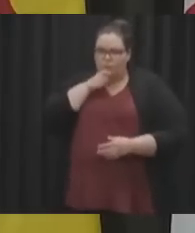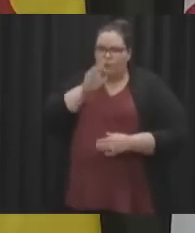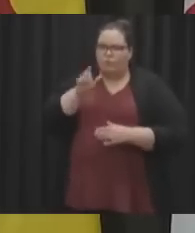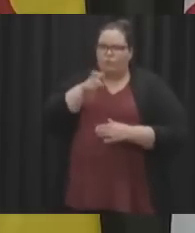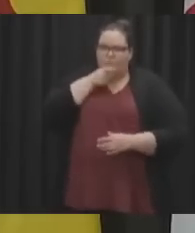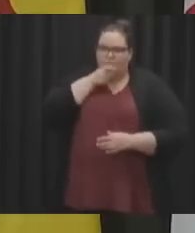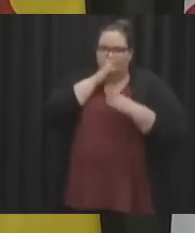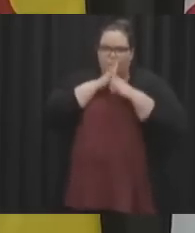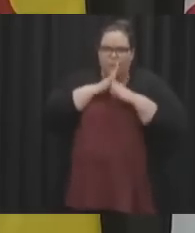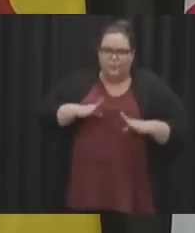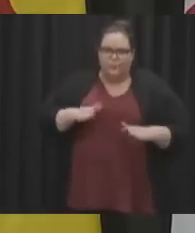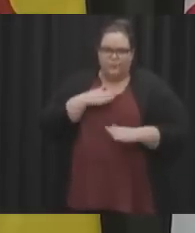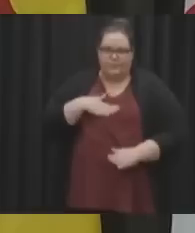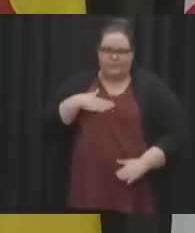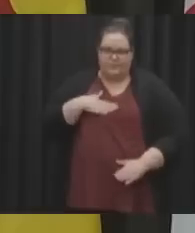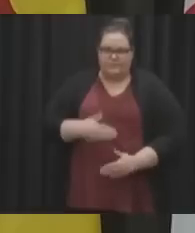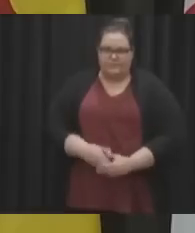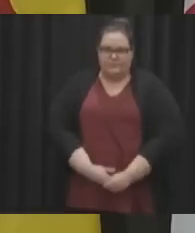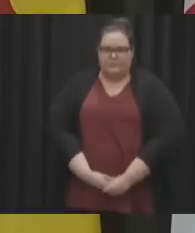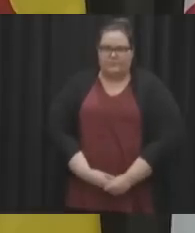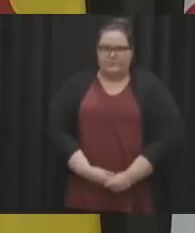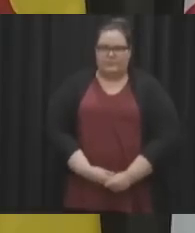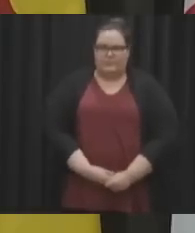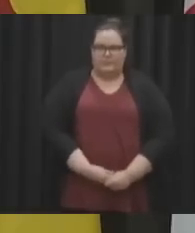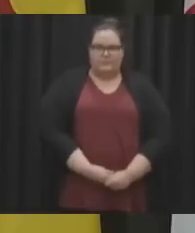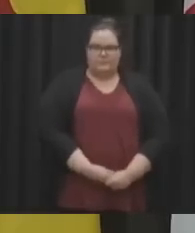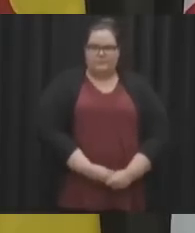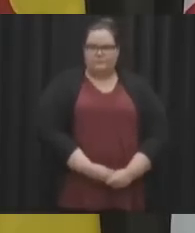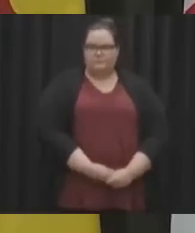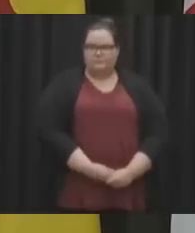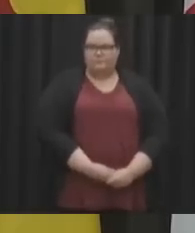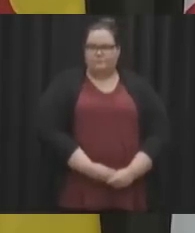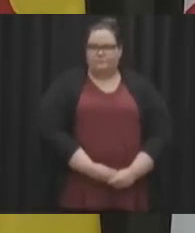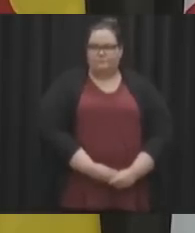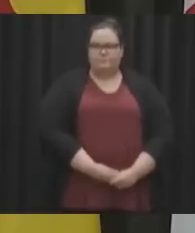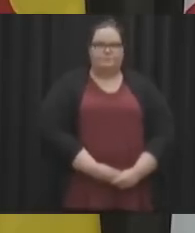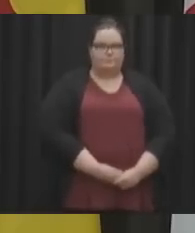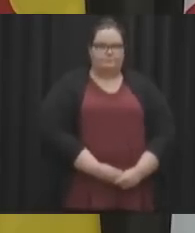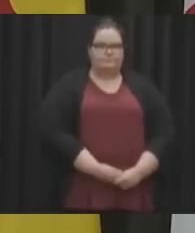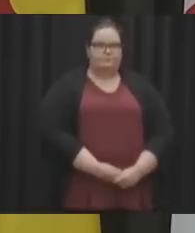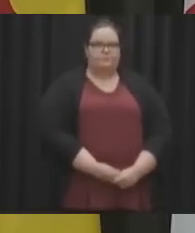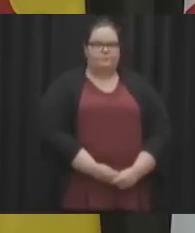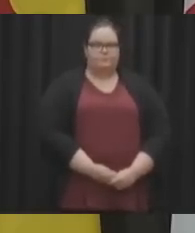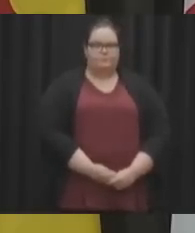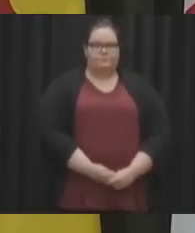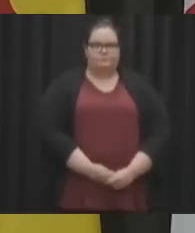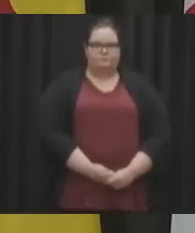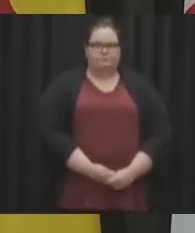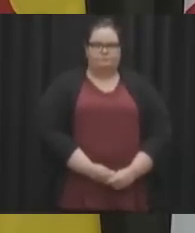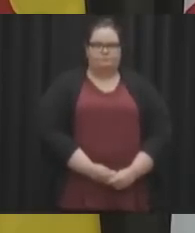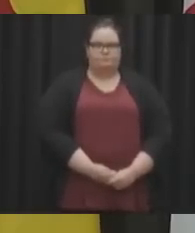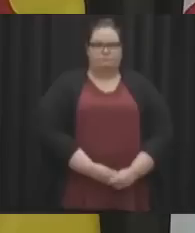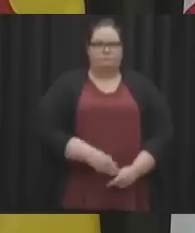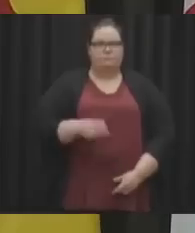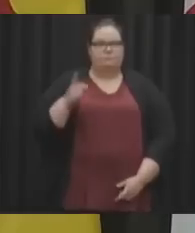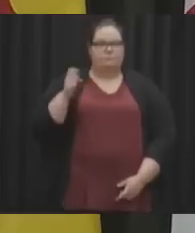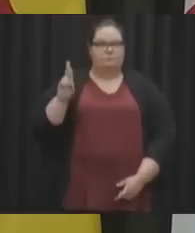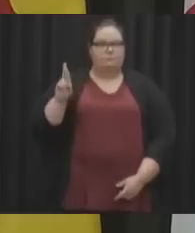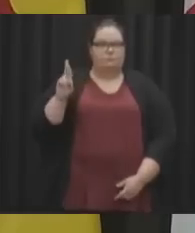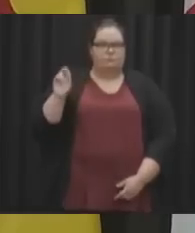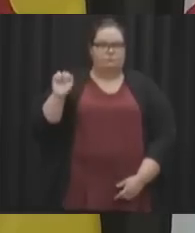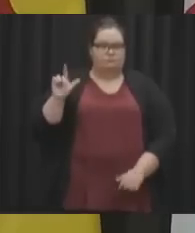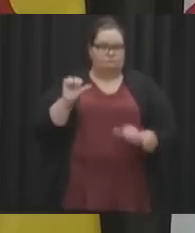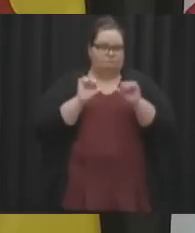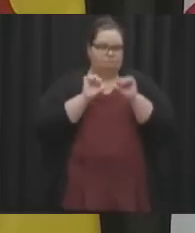à 69 ans et une personne âgée de 70 à 79 ans. Tous ces cas sont liés à une